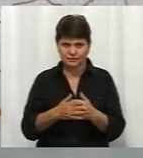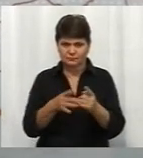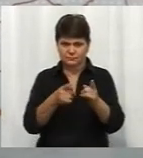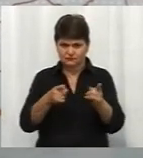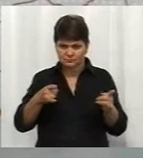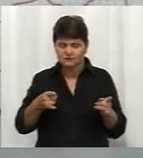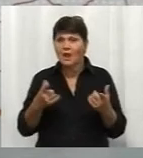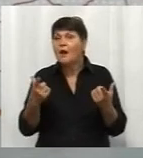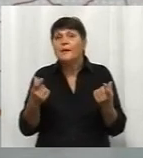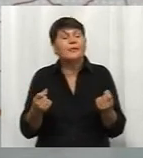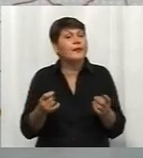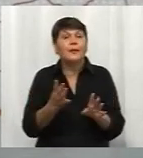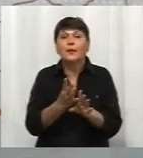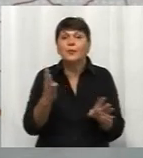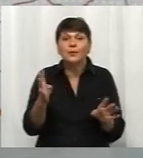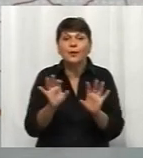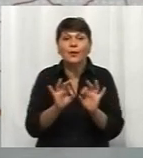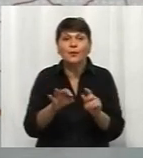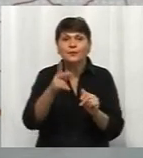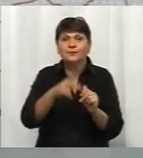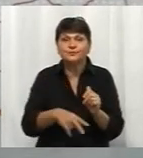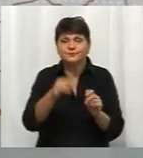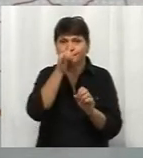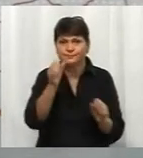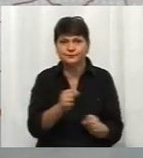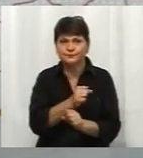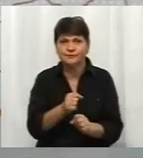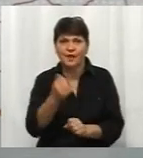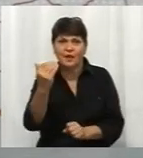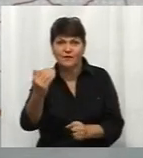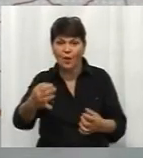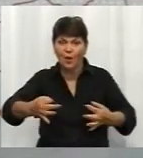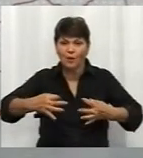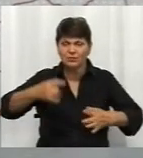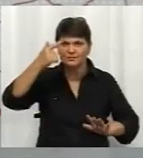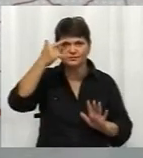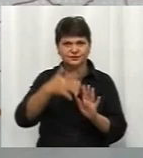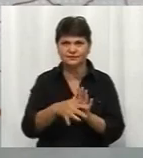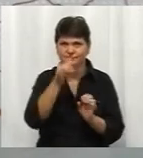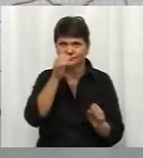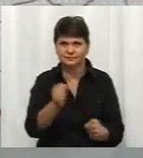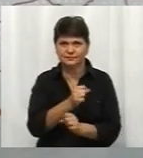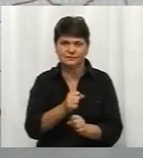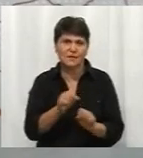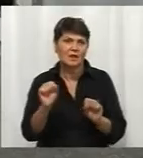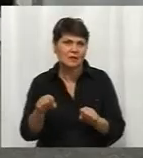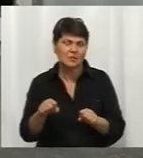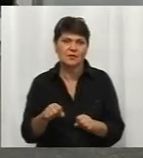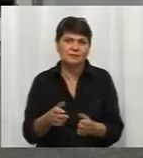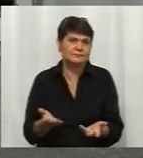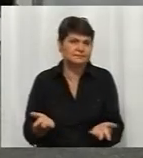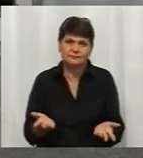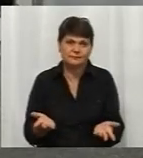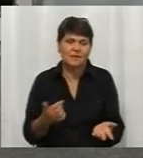він стояв в черзі, коментар, тобто не закінчений, не можна з коментаря зрозуміти, чи він рухався дійсно на МакДрайв, чи не рухався.